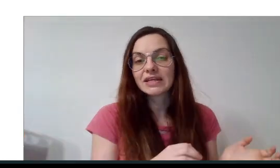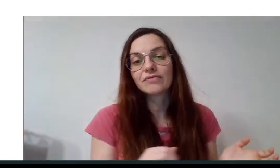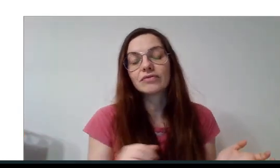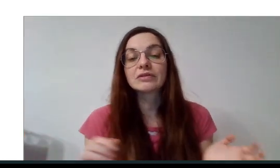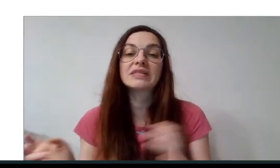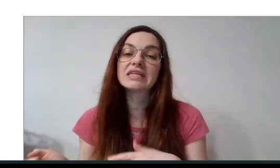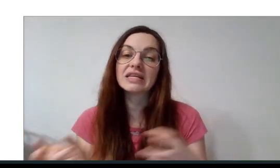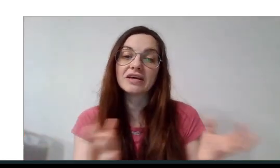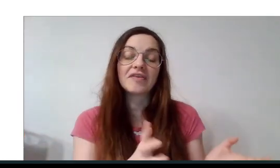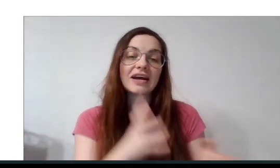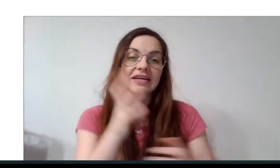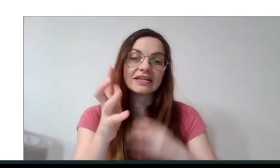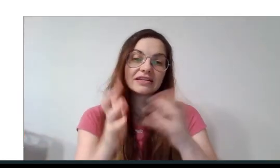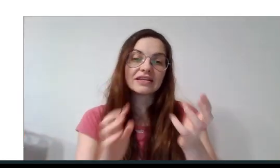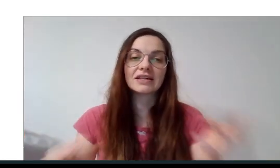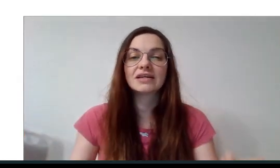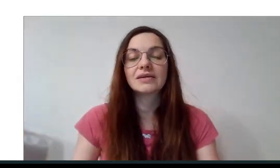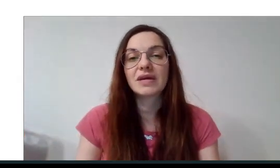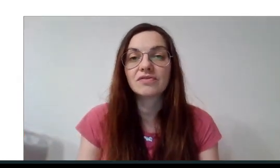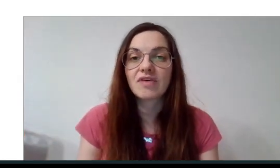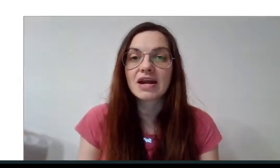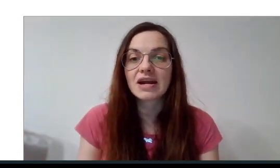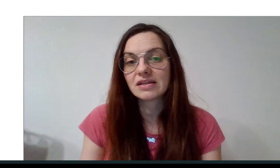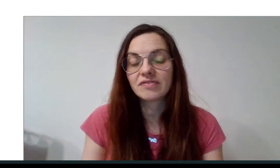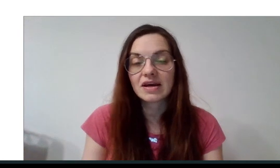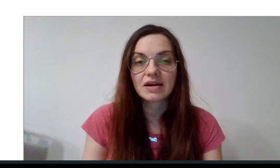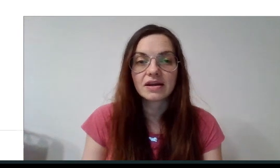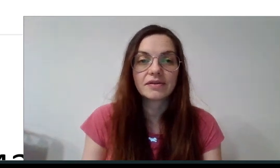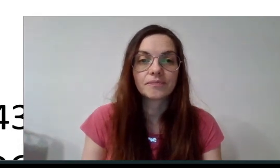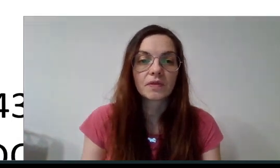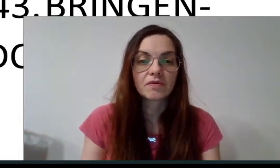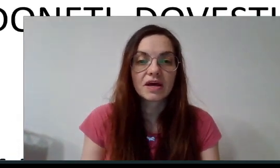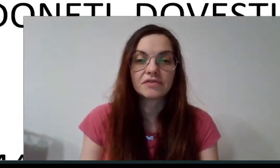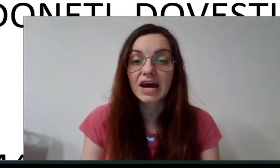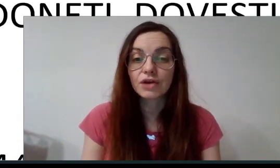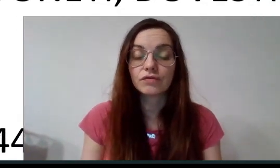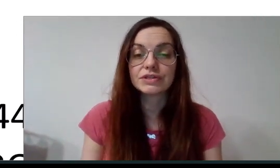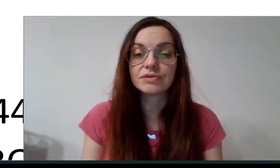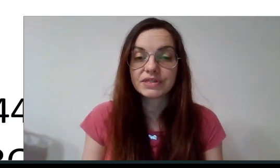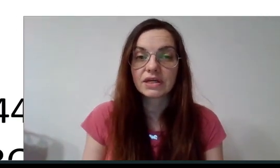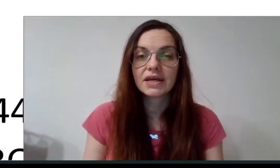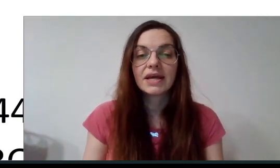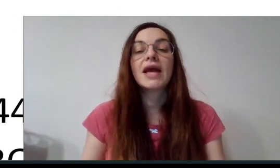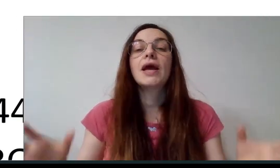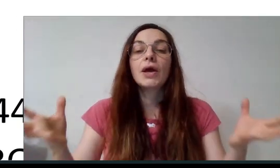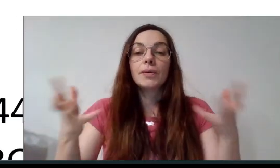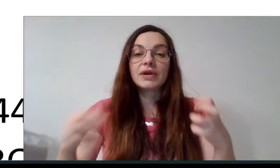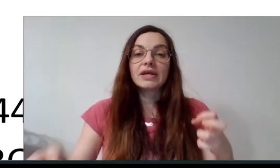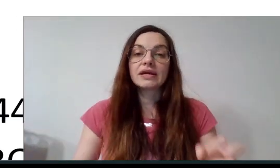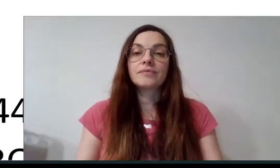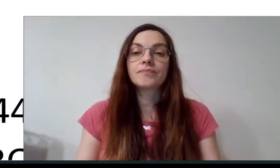vozim bicikli. Ich fahre jeden Tag, mein Fahrrad, Fahrrad. Fahrrad fahren, voziti bicikl.